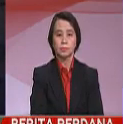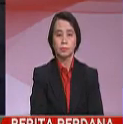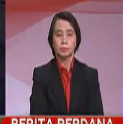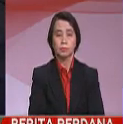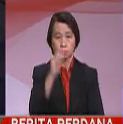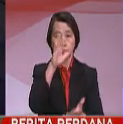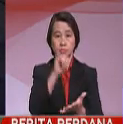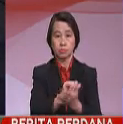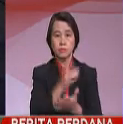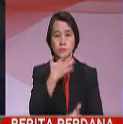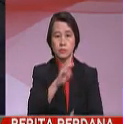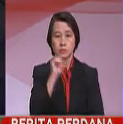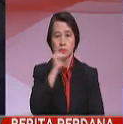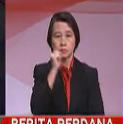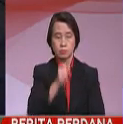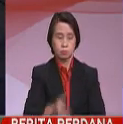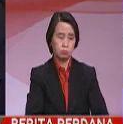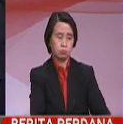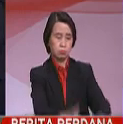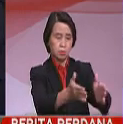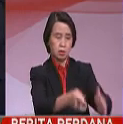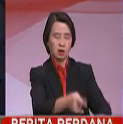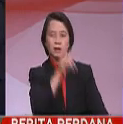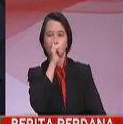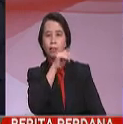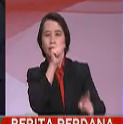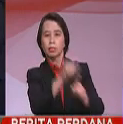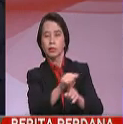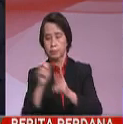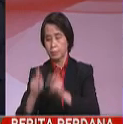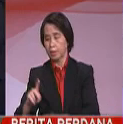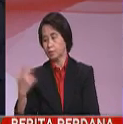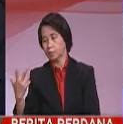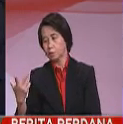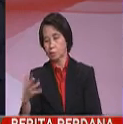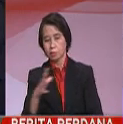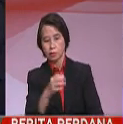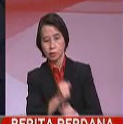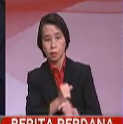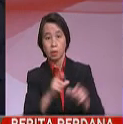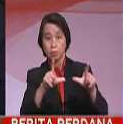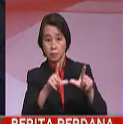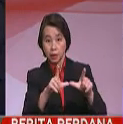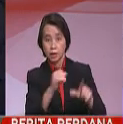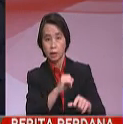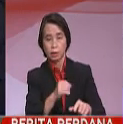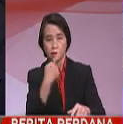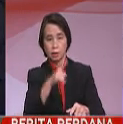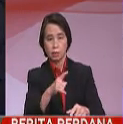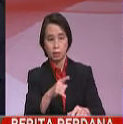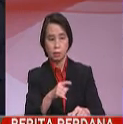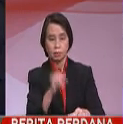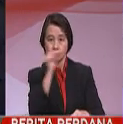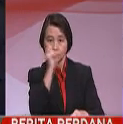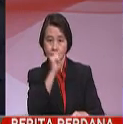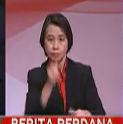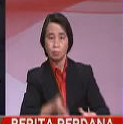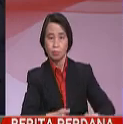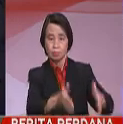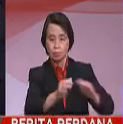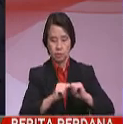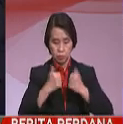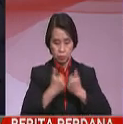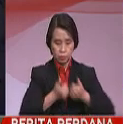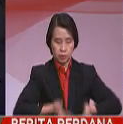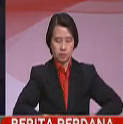Prihatin terhadap nasib penghibur jalanan yang sering ditipu pihak ketiga bagi mendapatkan permit dan lesen basking. Persatuan Sahabat